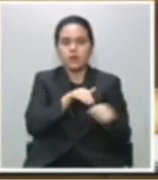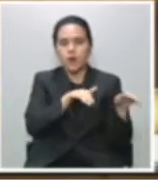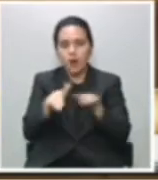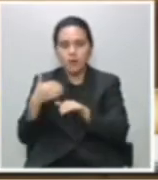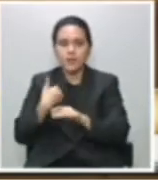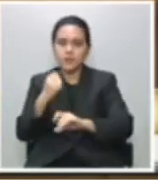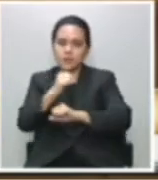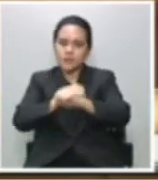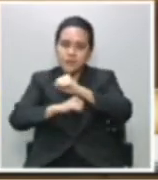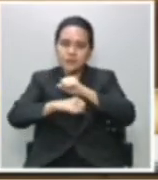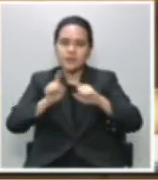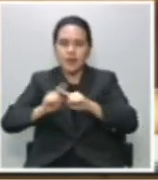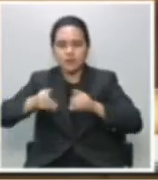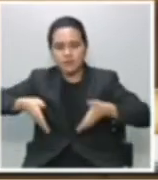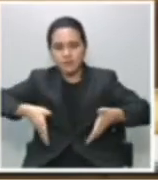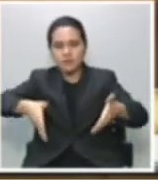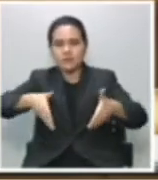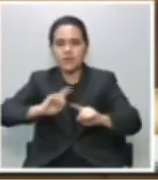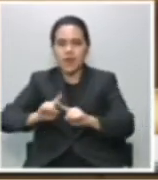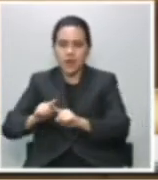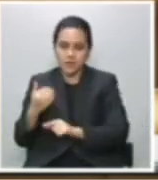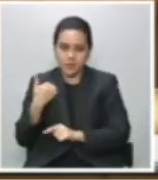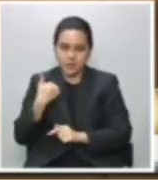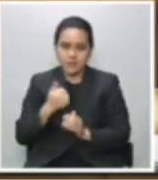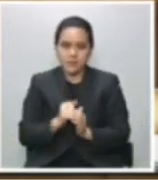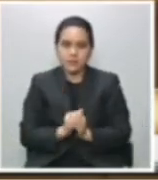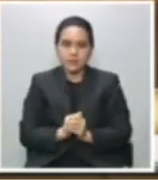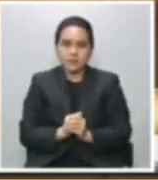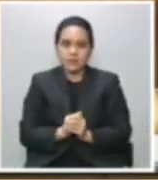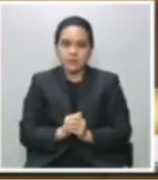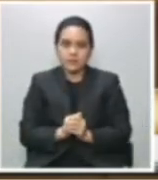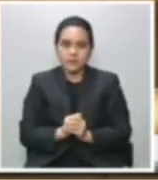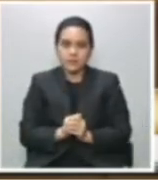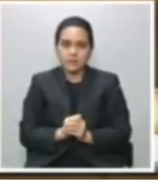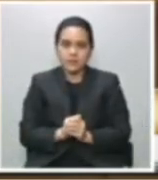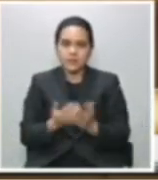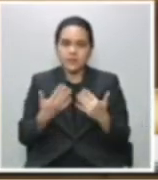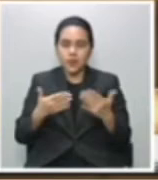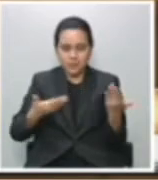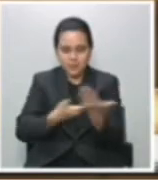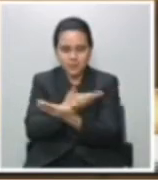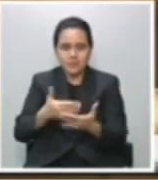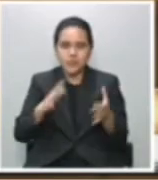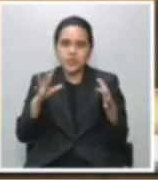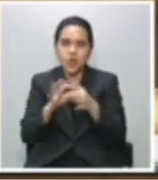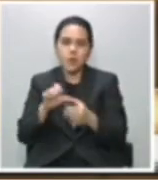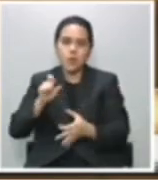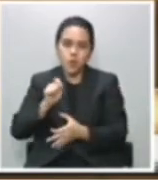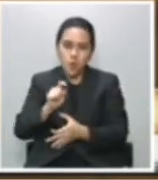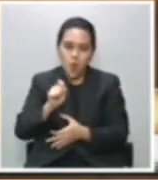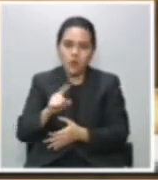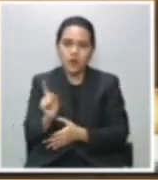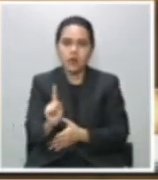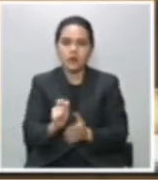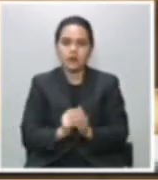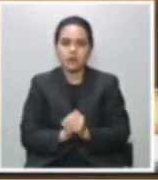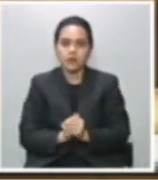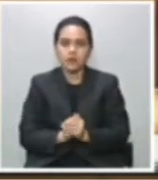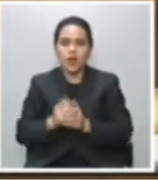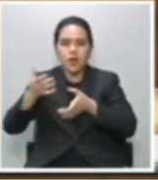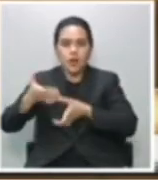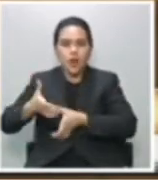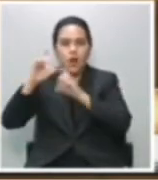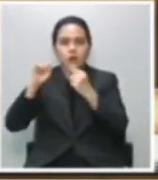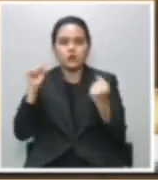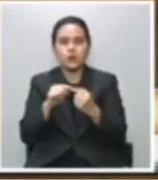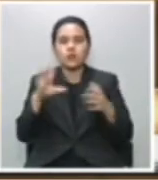อสร้างนะครับนอกจากนั้นก็จะต้องมีพิจารณาเรื่องลำดับความเร่งด่วนก็กลับไปเรื่องความสำคัญของงบ